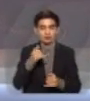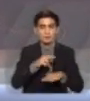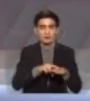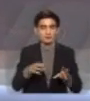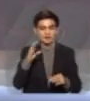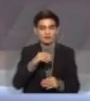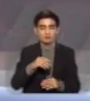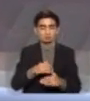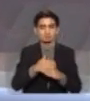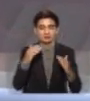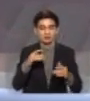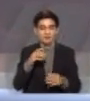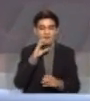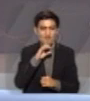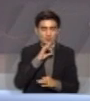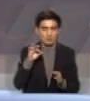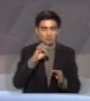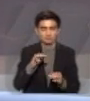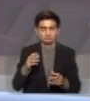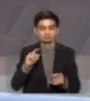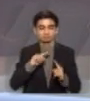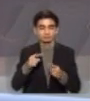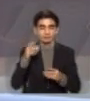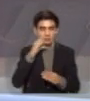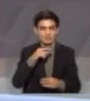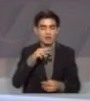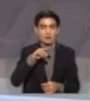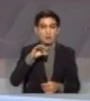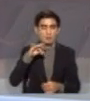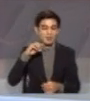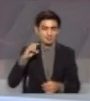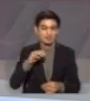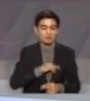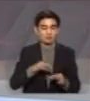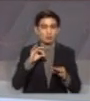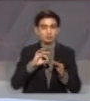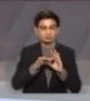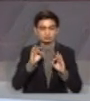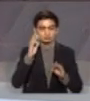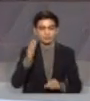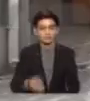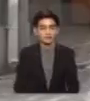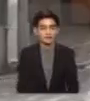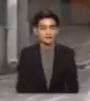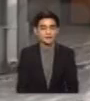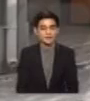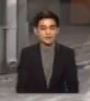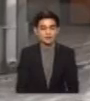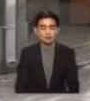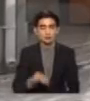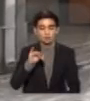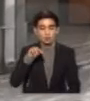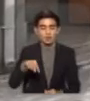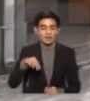смогут быстрее раскрывать кражи. Что еще изменится в работе ломбардов, расскажет моя коллега Эльмира Ержанова. С июля